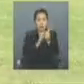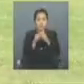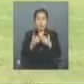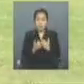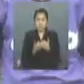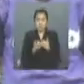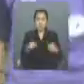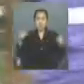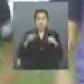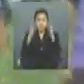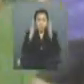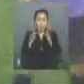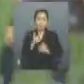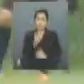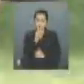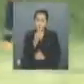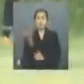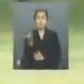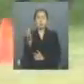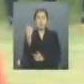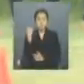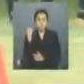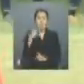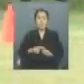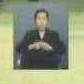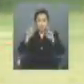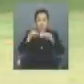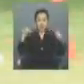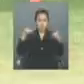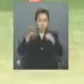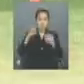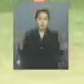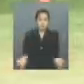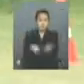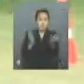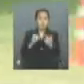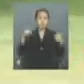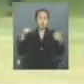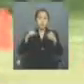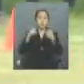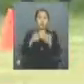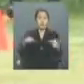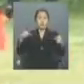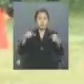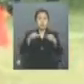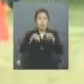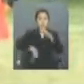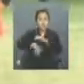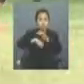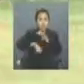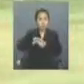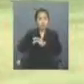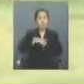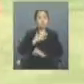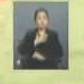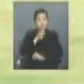ได้รับความนิยมจากแฟนบอลแต่หากได้รับการสนับสนุนอย่างจริงจังของผู้ใหญ่ในวงการฟุตบอลธนีการให้ความเห็นว่าน่